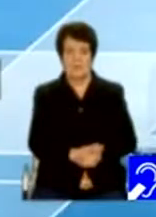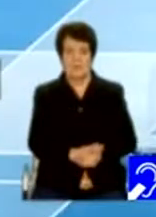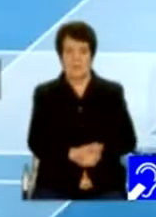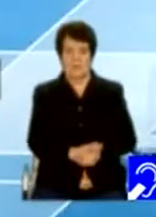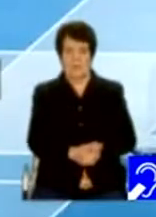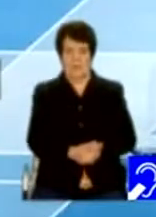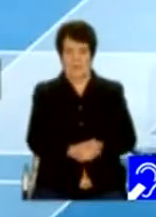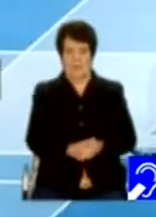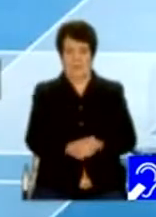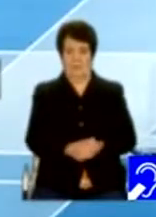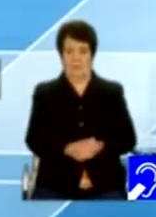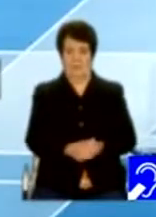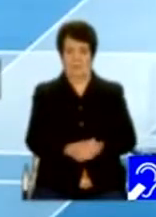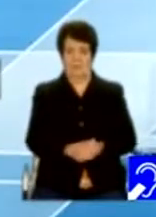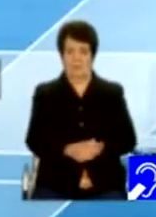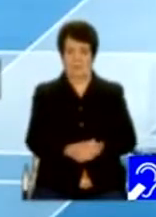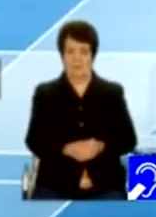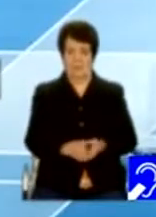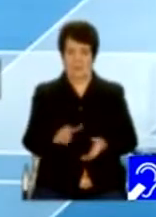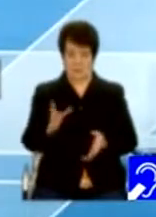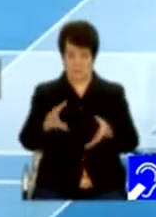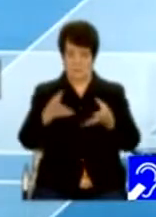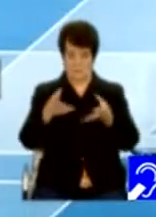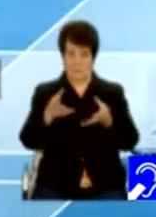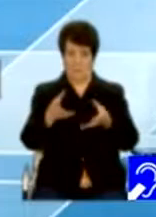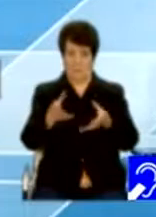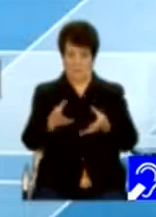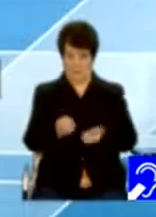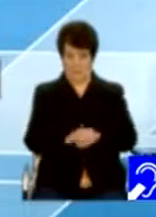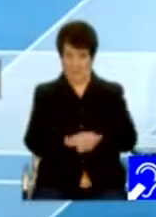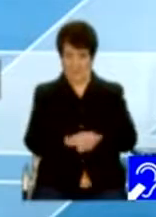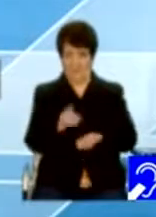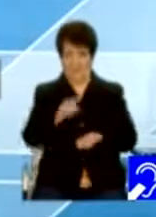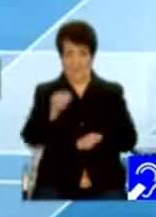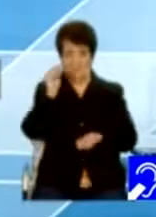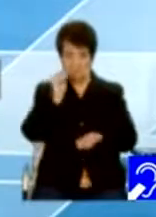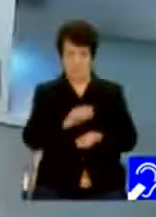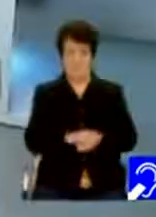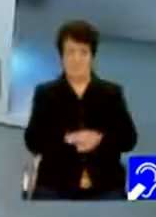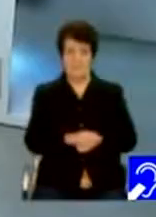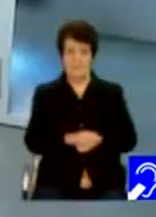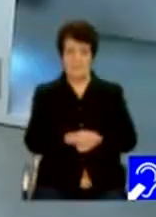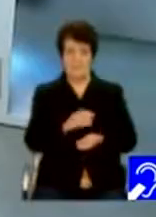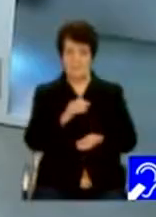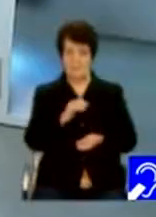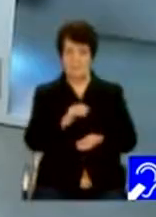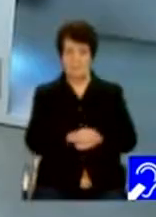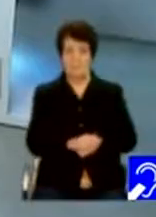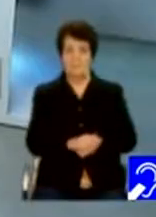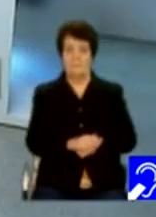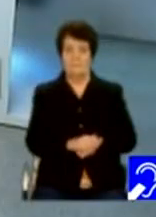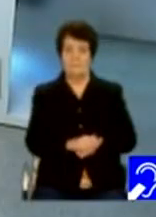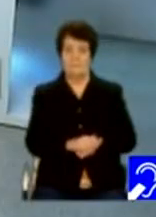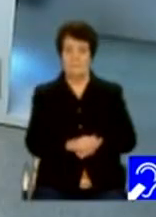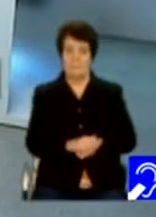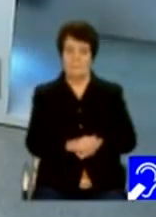cumva ați convins alegătorii în acest sens, în sensul care se vedea doar... votul în așa fel încât